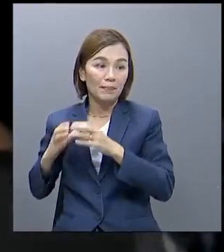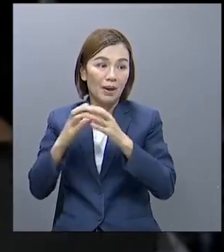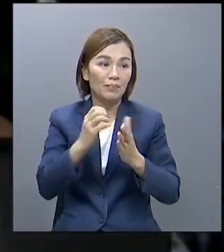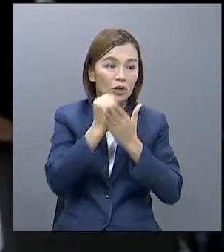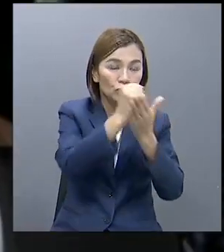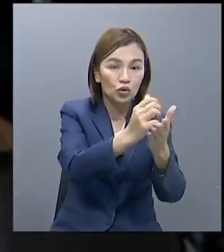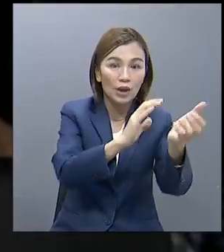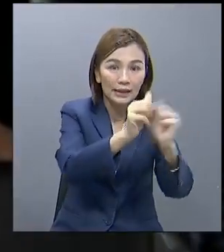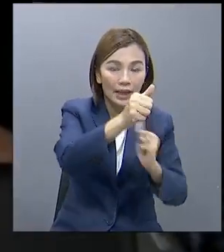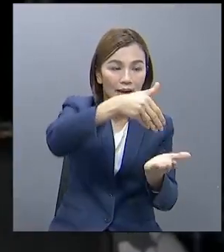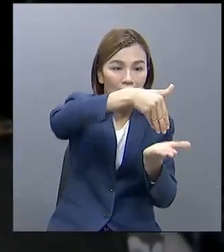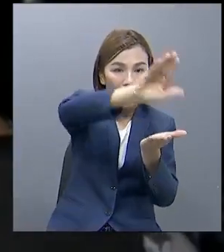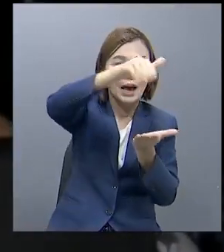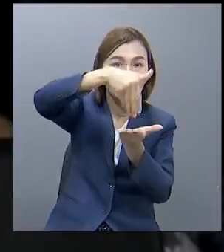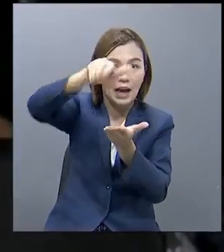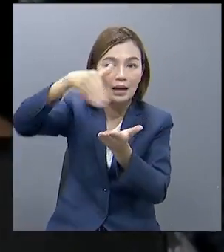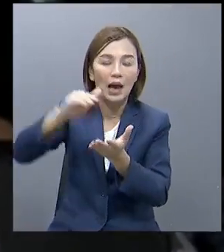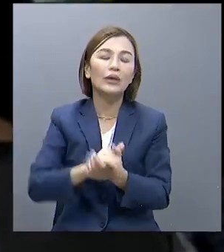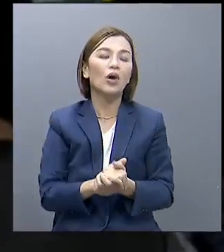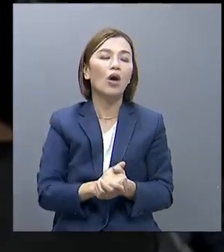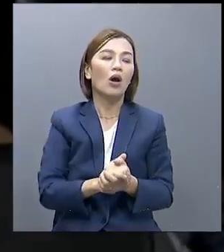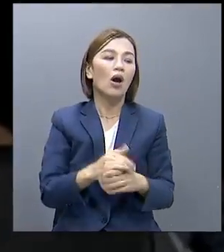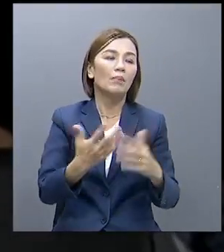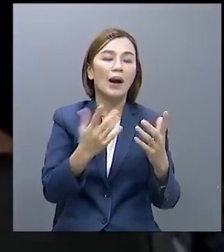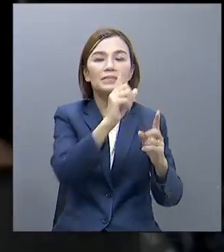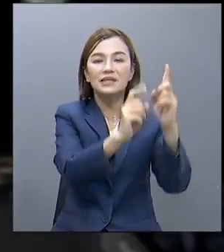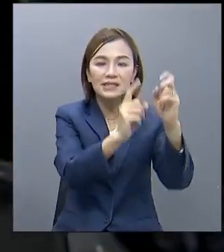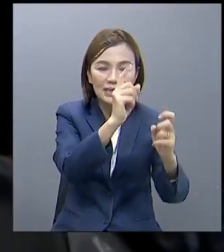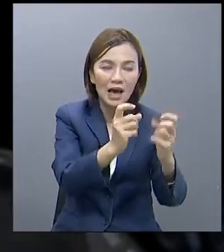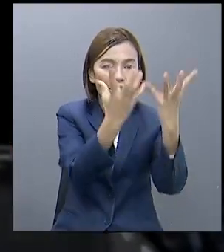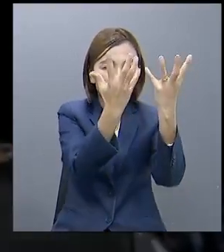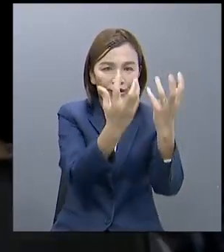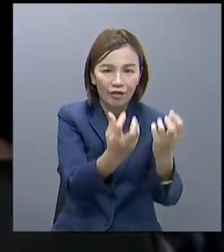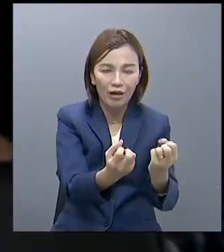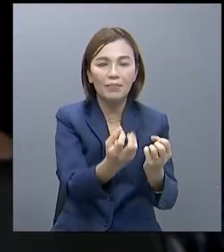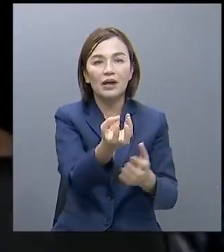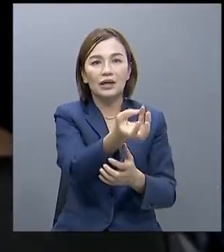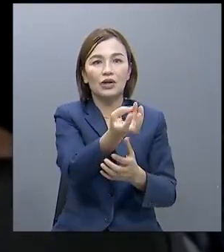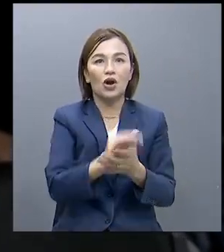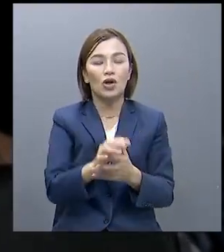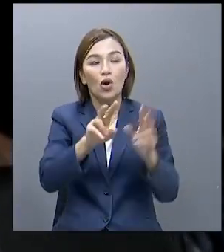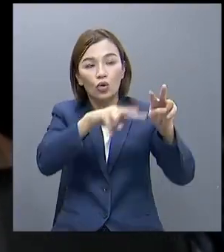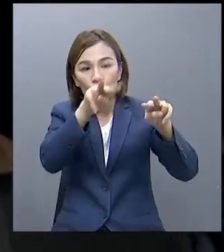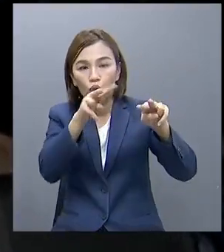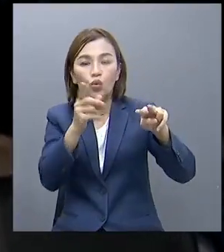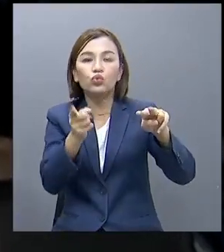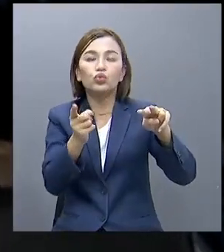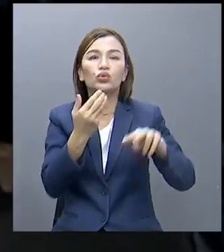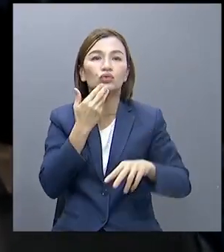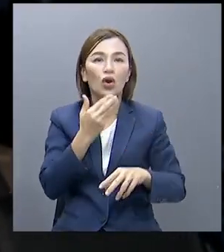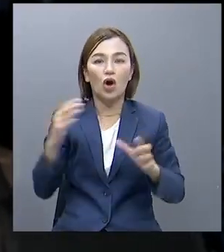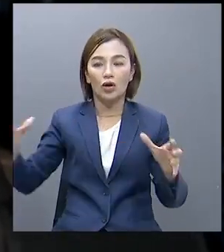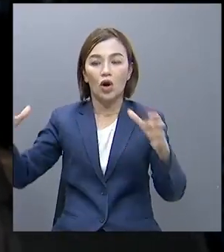ผลักดันติดๆครับที่เราได้เฝ้าติดตามช้างฝูงนี้ตลอดนะครับต่อเนื่องเลยครับเพราะว่าชุดๆของพวกผม